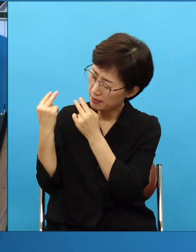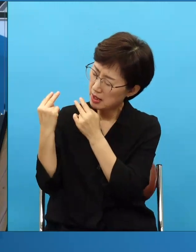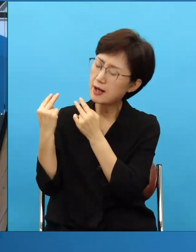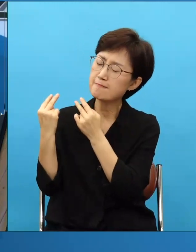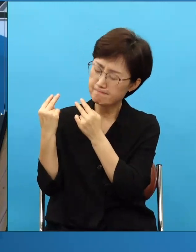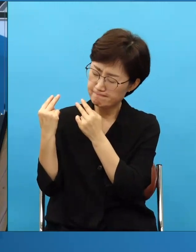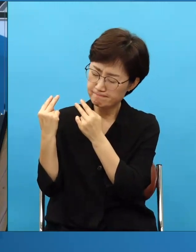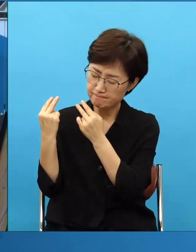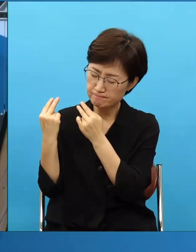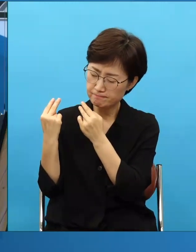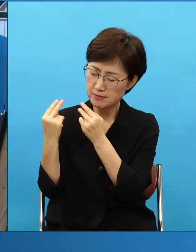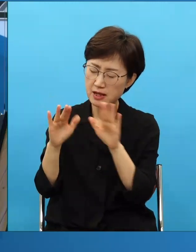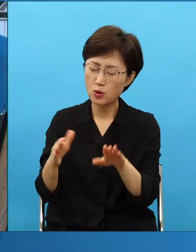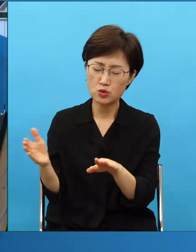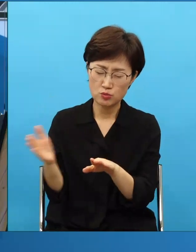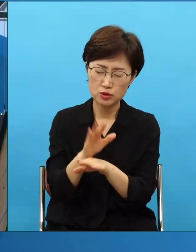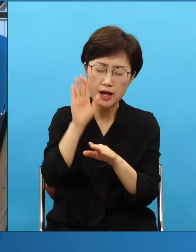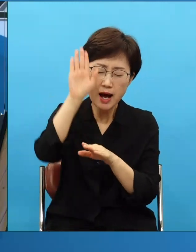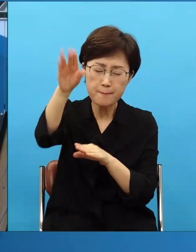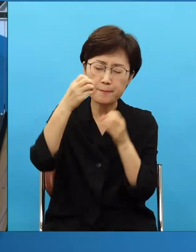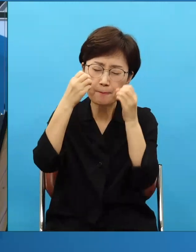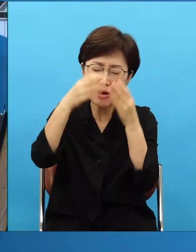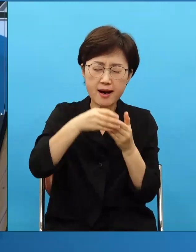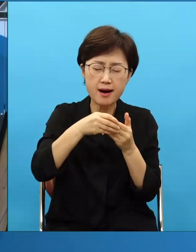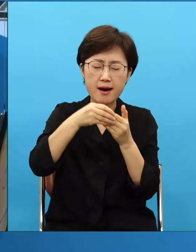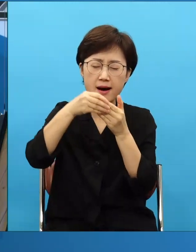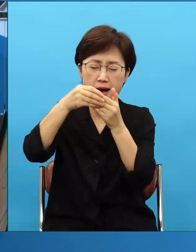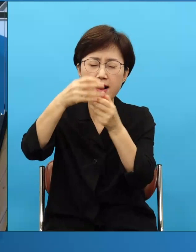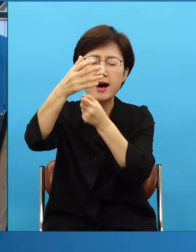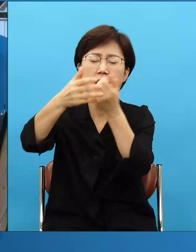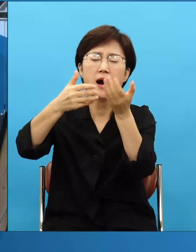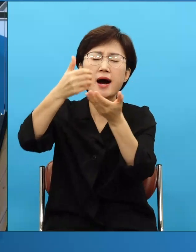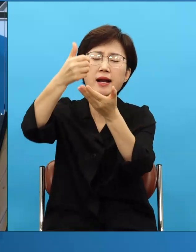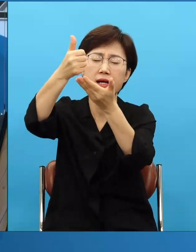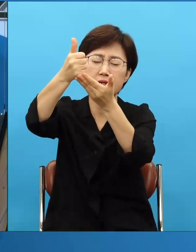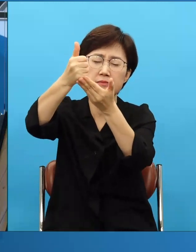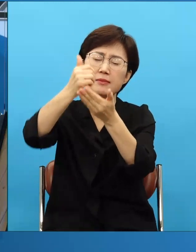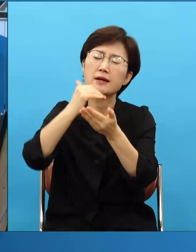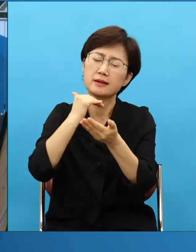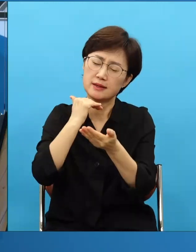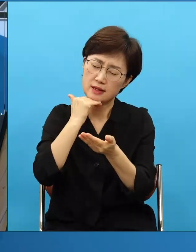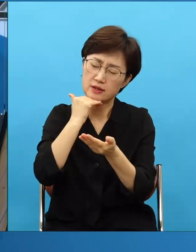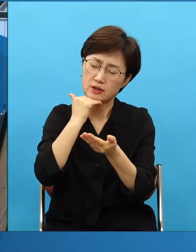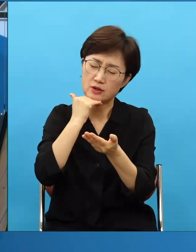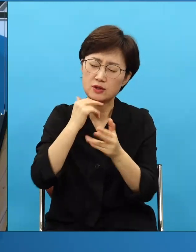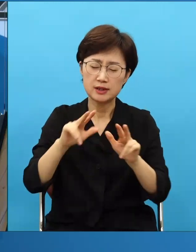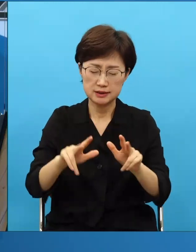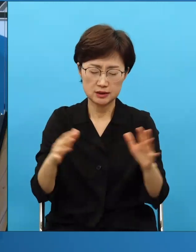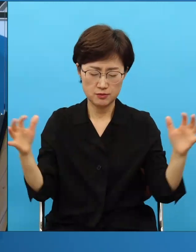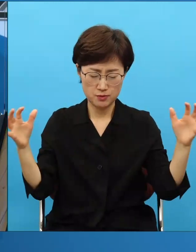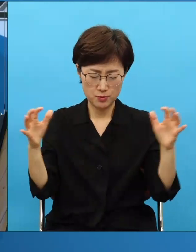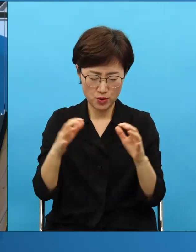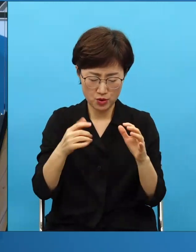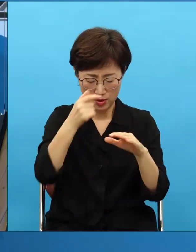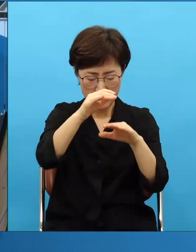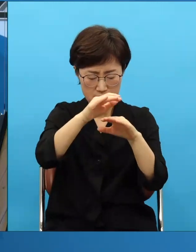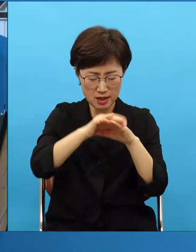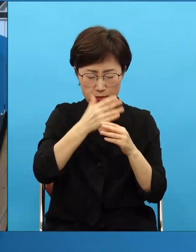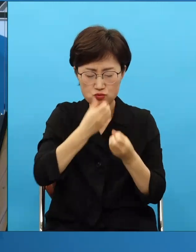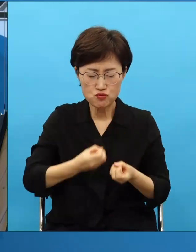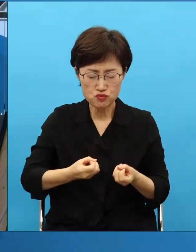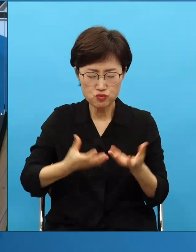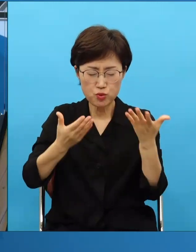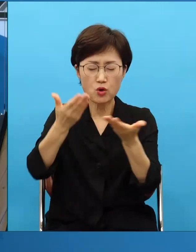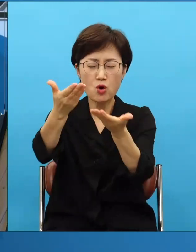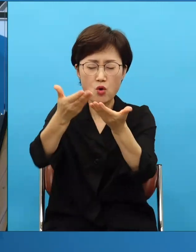행하실 하나님을 바라보고 찬양하는 예배의 축복 속으로 인도하시니 감사합니다. Thank you for leading us to the blessing of worship where we can look back on